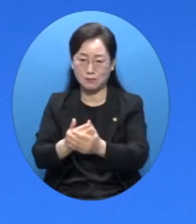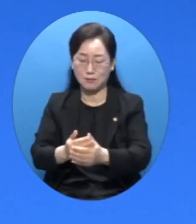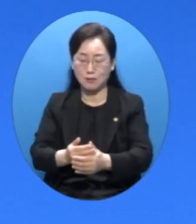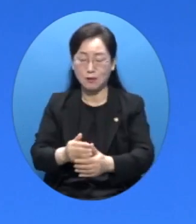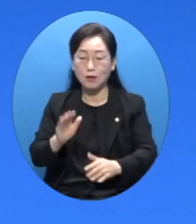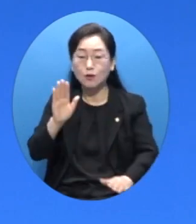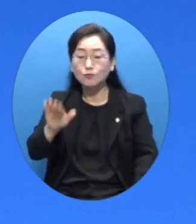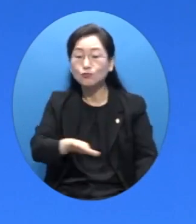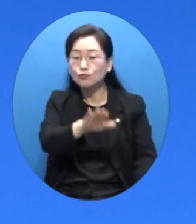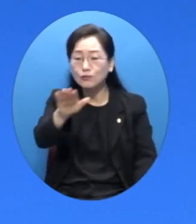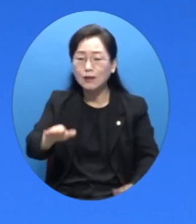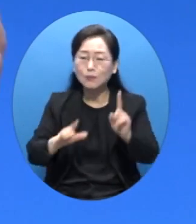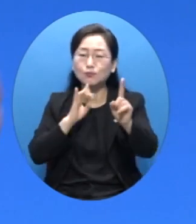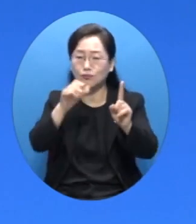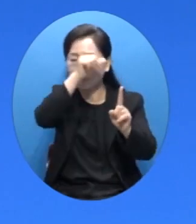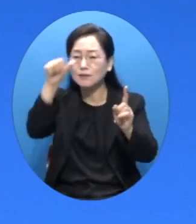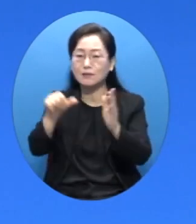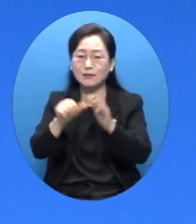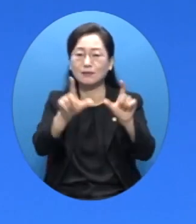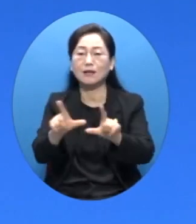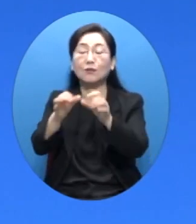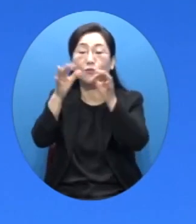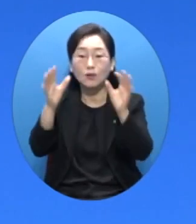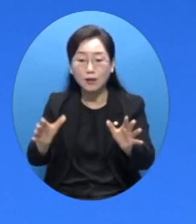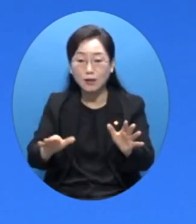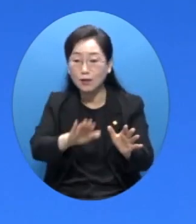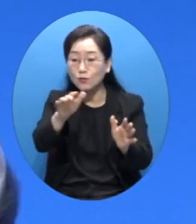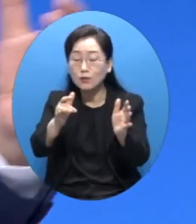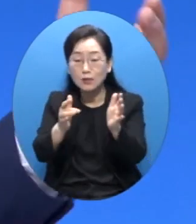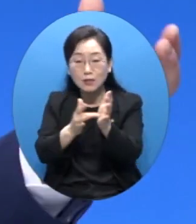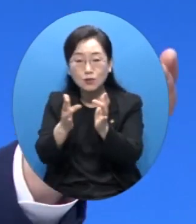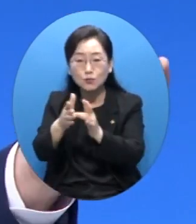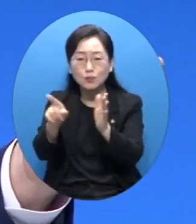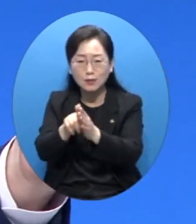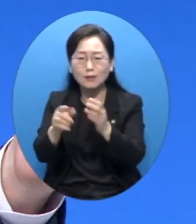인생을 길을 사는데 우리가